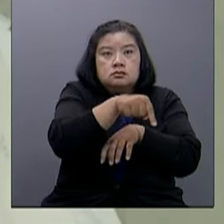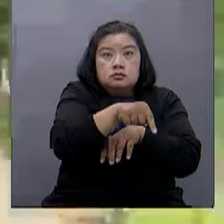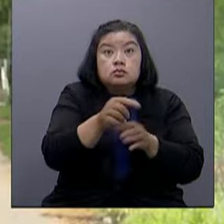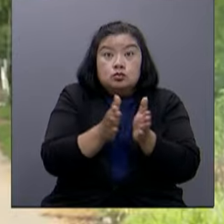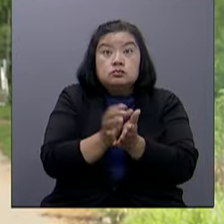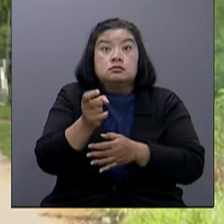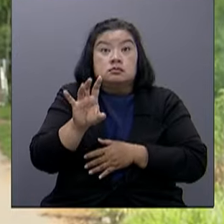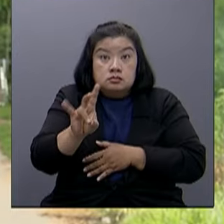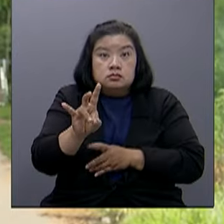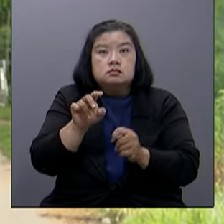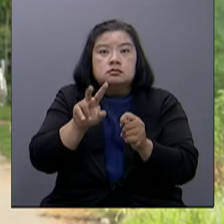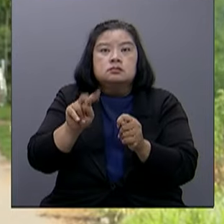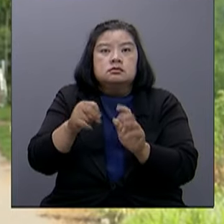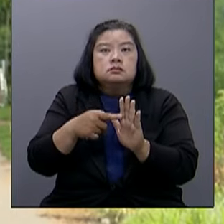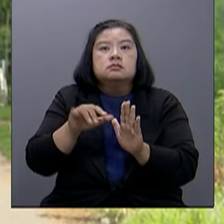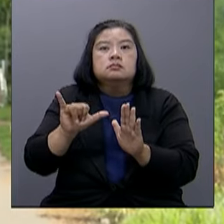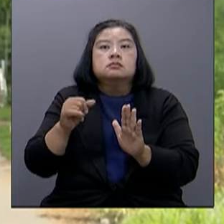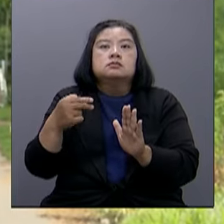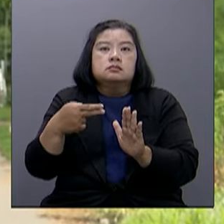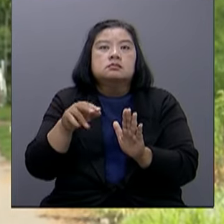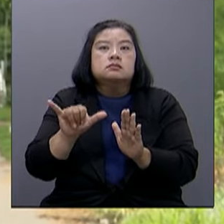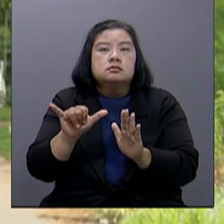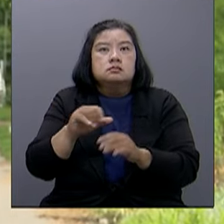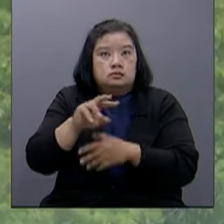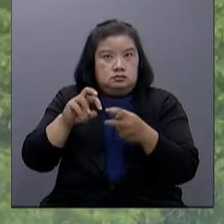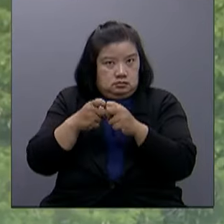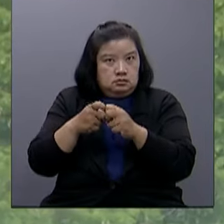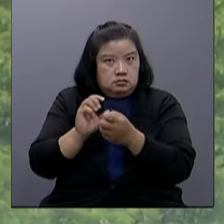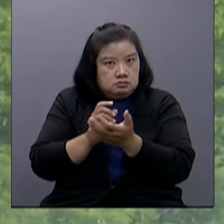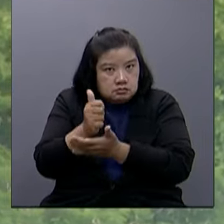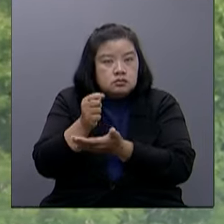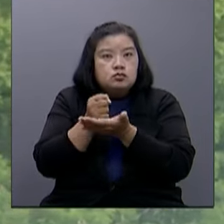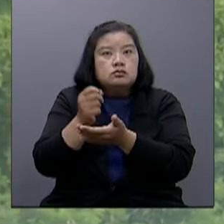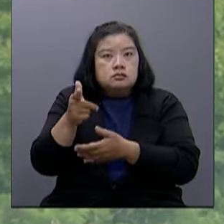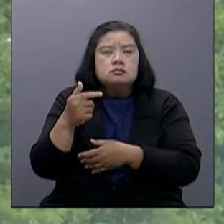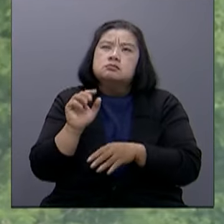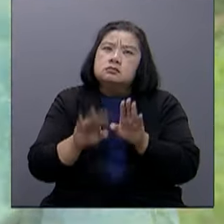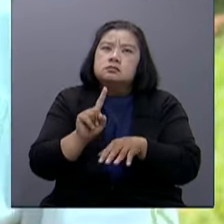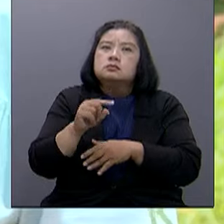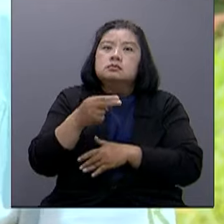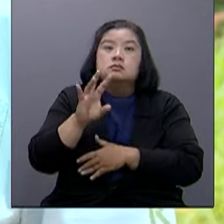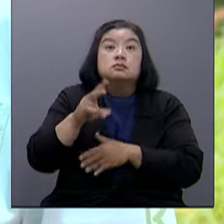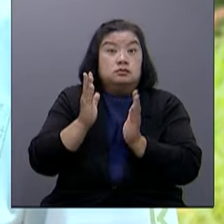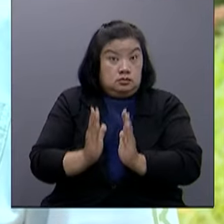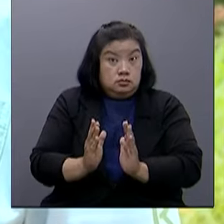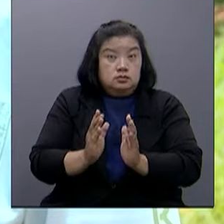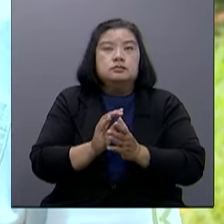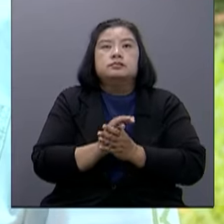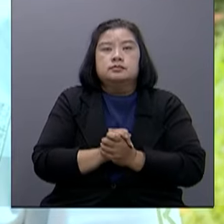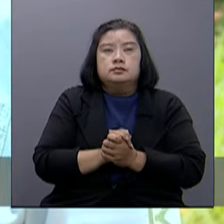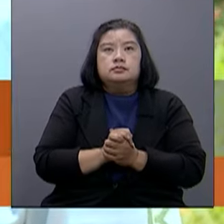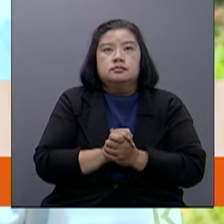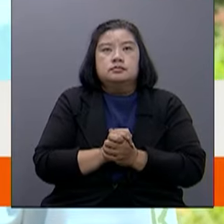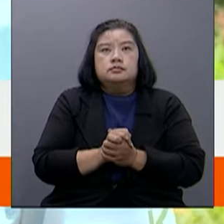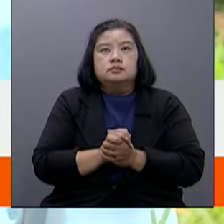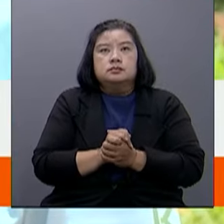ในตำบลนาทรายก็จะมีประชาชนได้รับประโยชน์มากกว่า 17,000 คนค่ะ ก็ช่วงฤดูแล้งก็มีปั